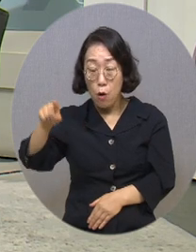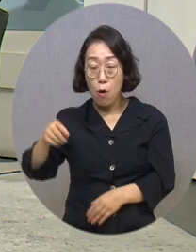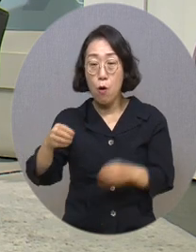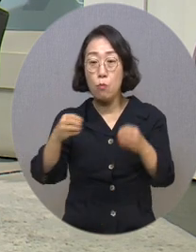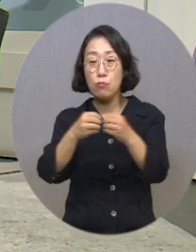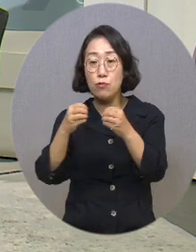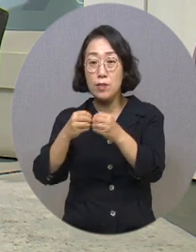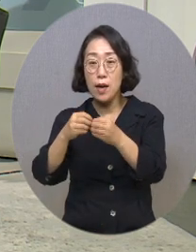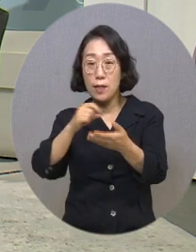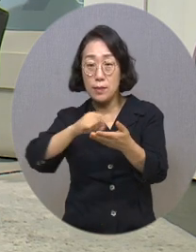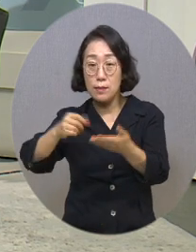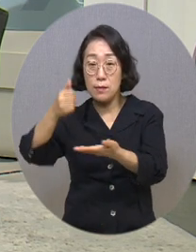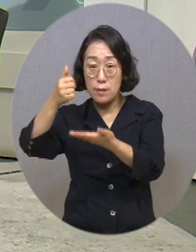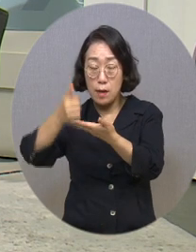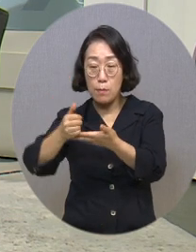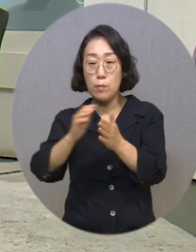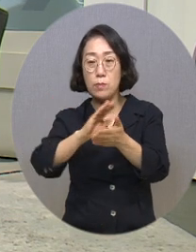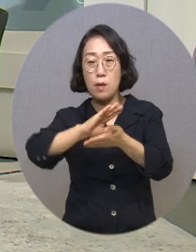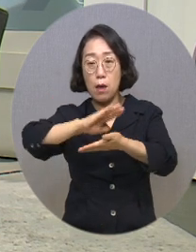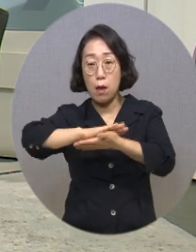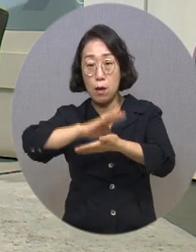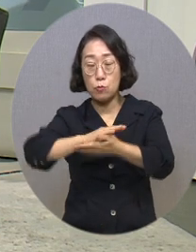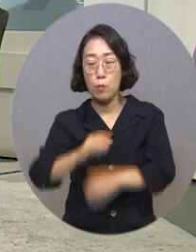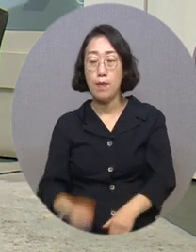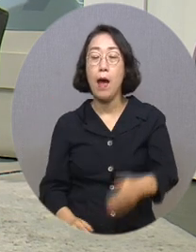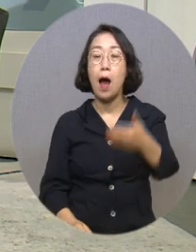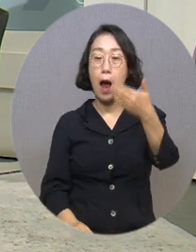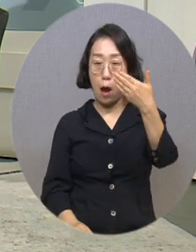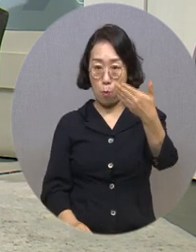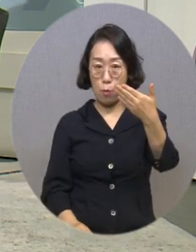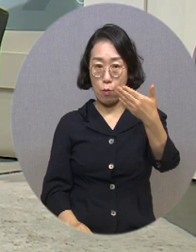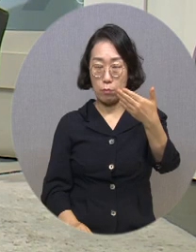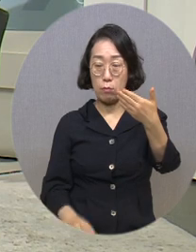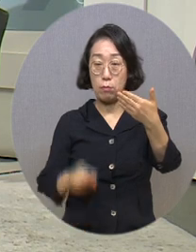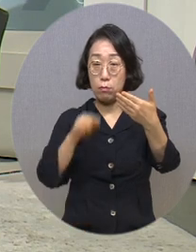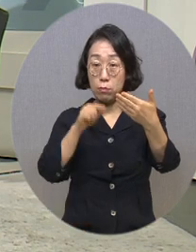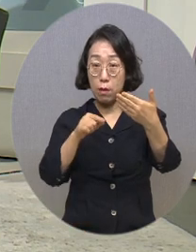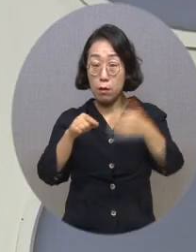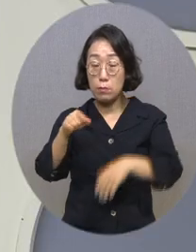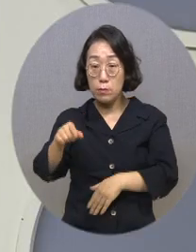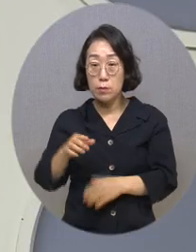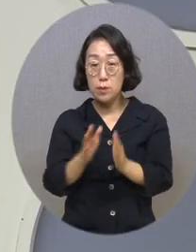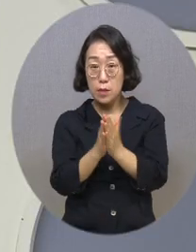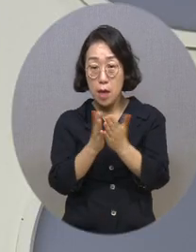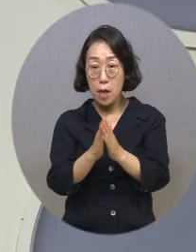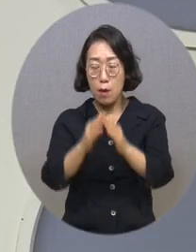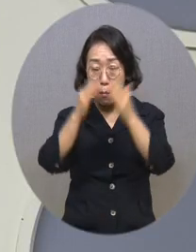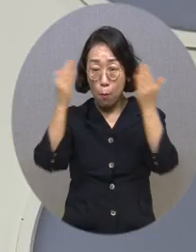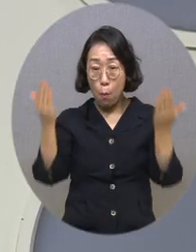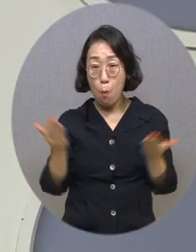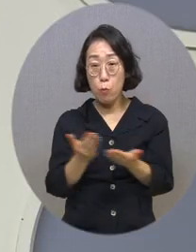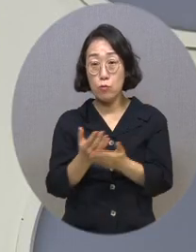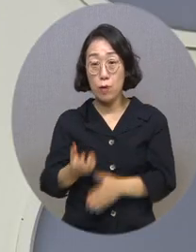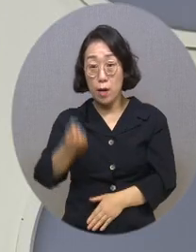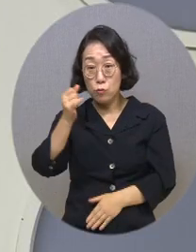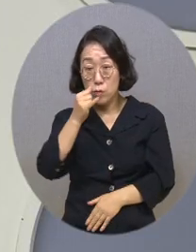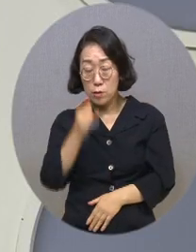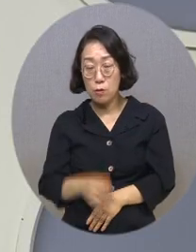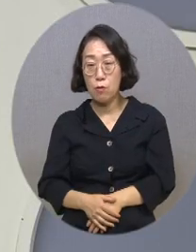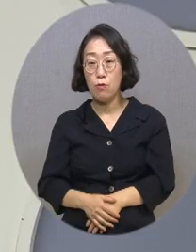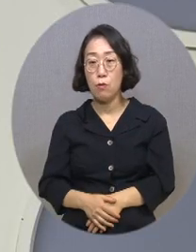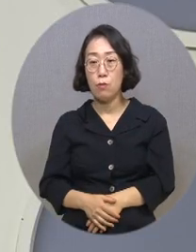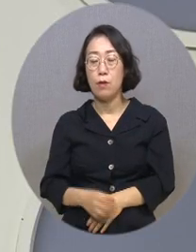8권이나 나왔어요. 근데 9권. 근데 그 책을 다 가지고 계시냐? 없대. 그래서